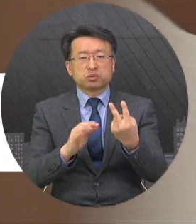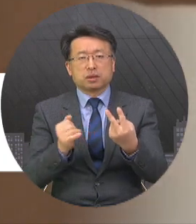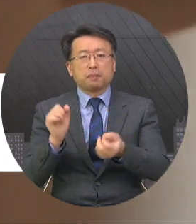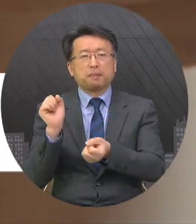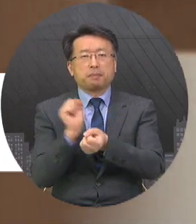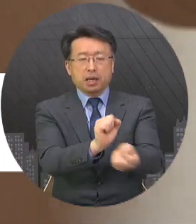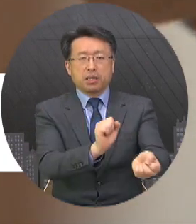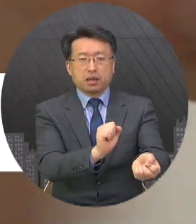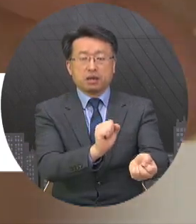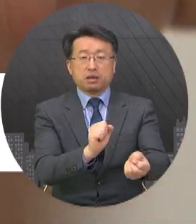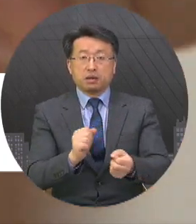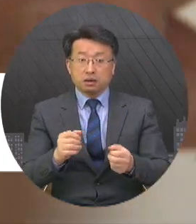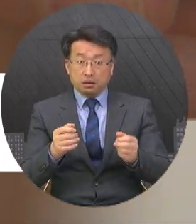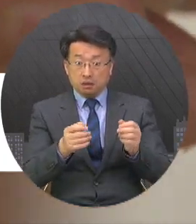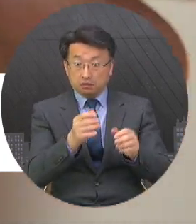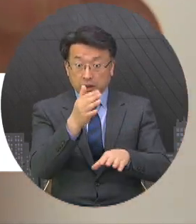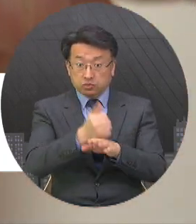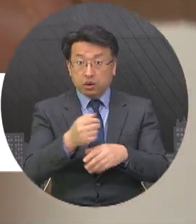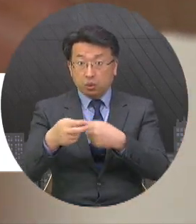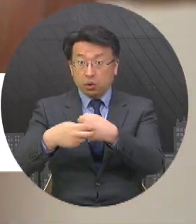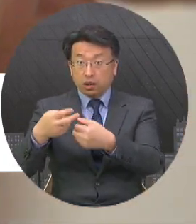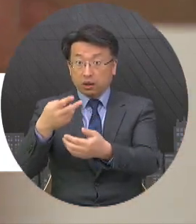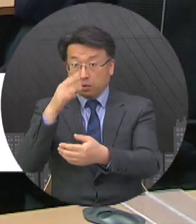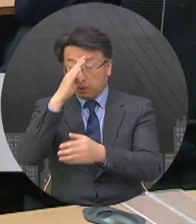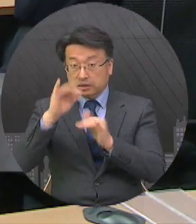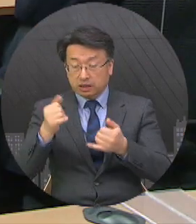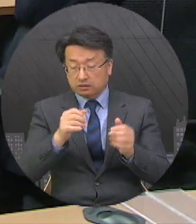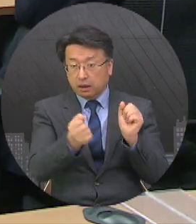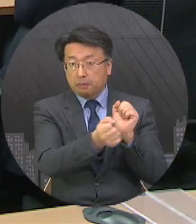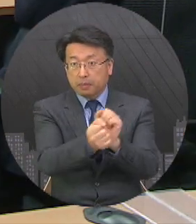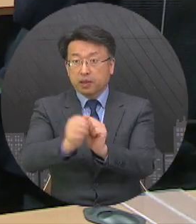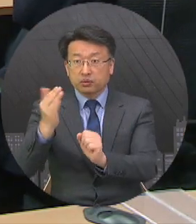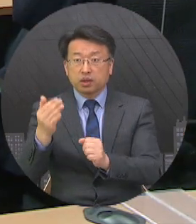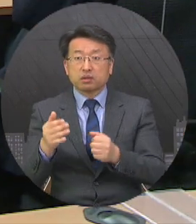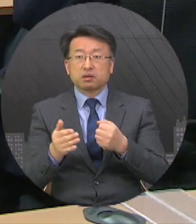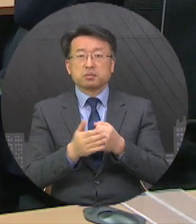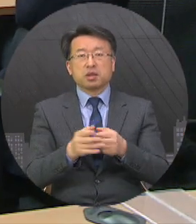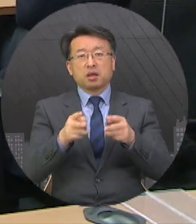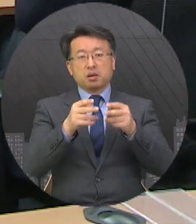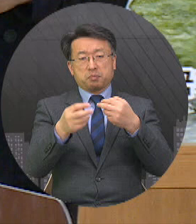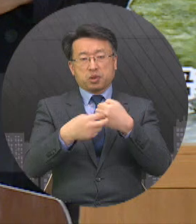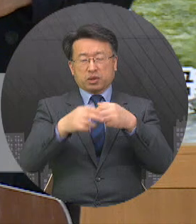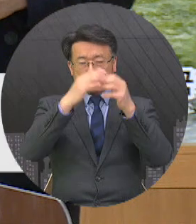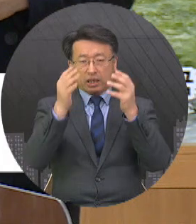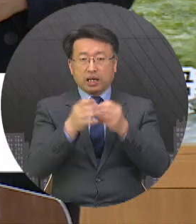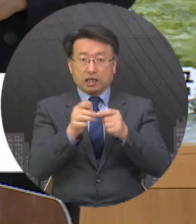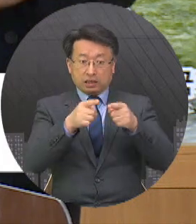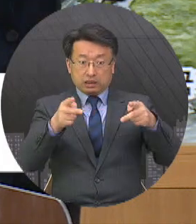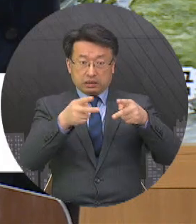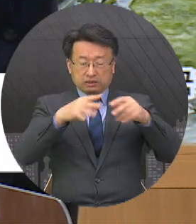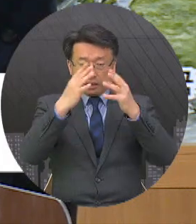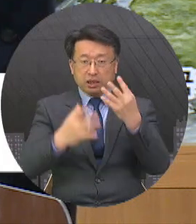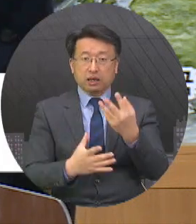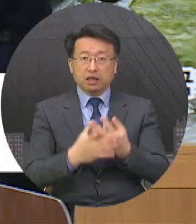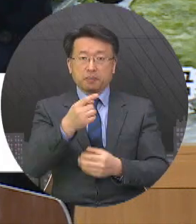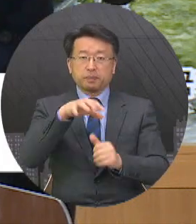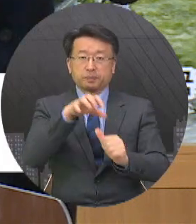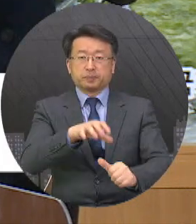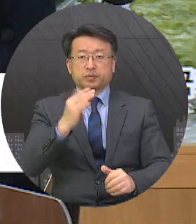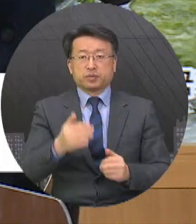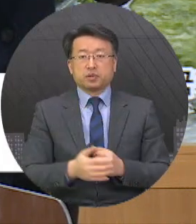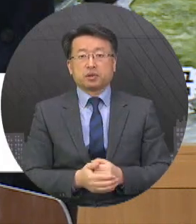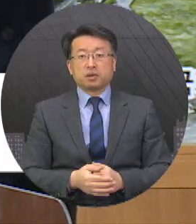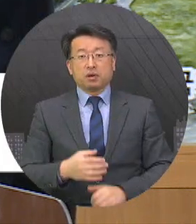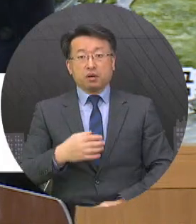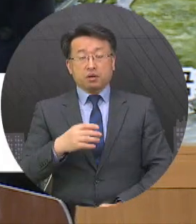환자까지 확진 대자 병원 2개 층이 코우 t 경험이 됐습니다 요양 병원 등 고위험 취약지 설 있어